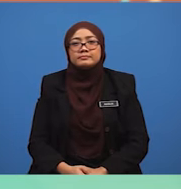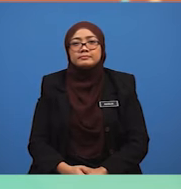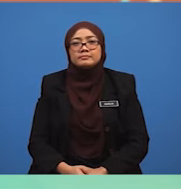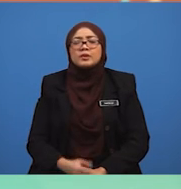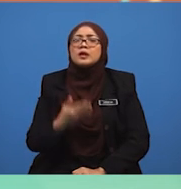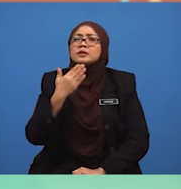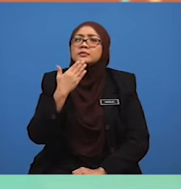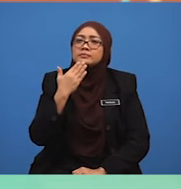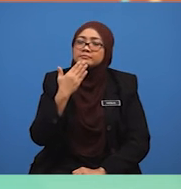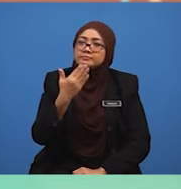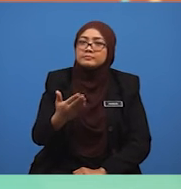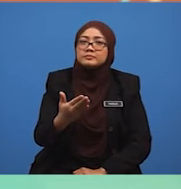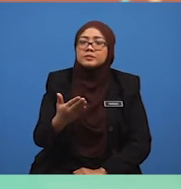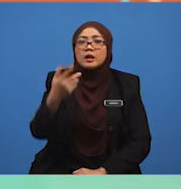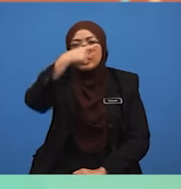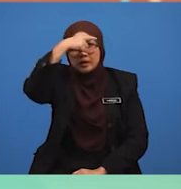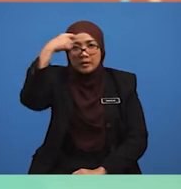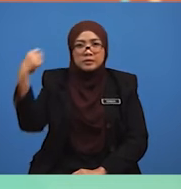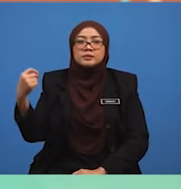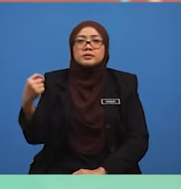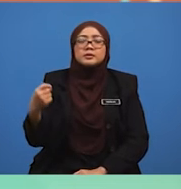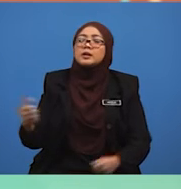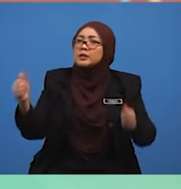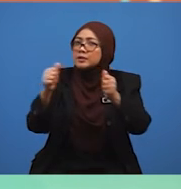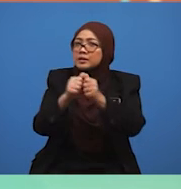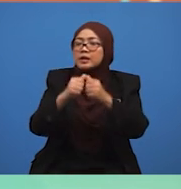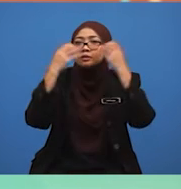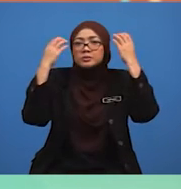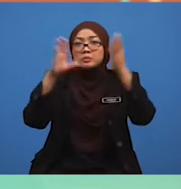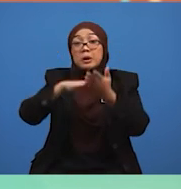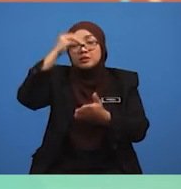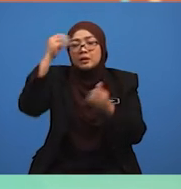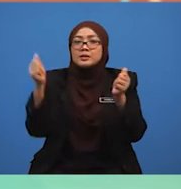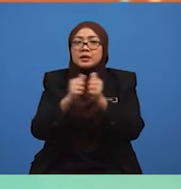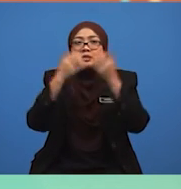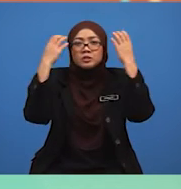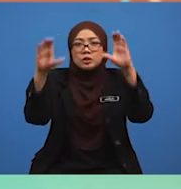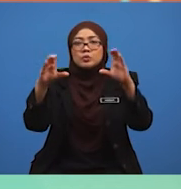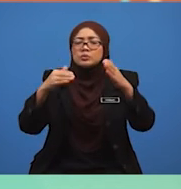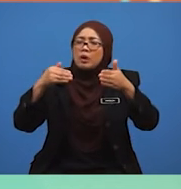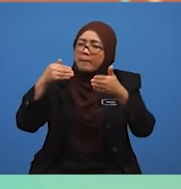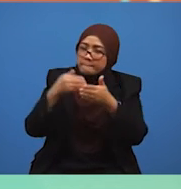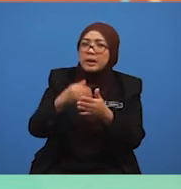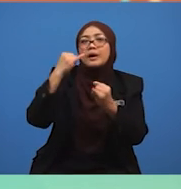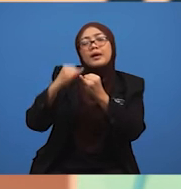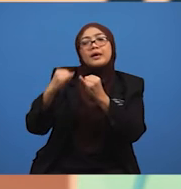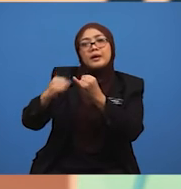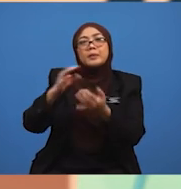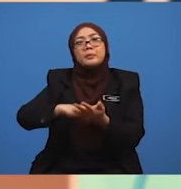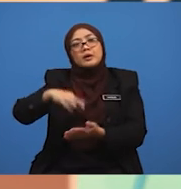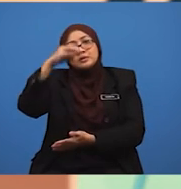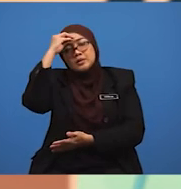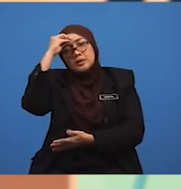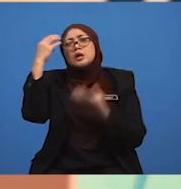Terima kasih kerana bersama saya, Mr. Q, sehingga ke penghujung pembelajaran ini.